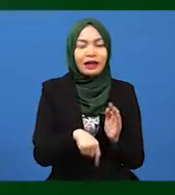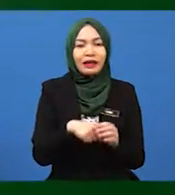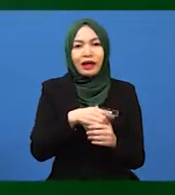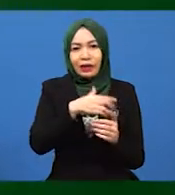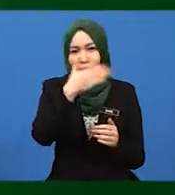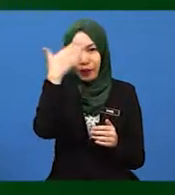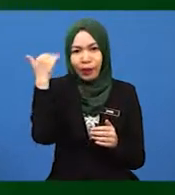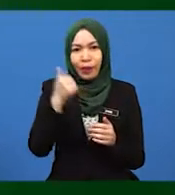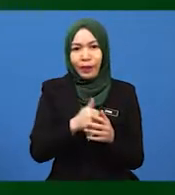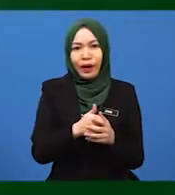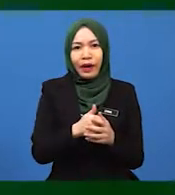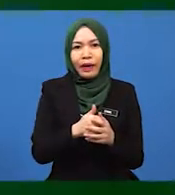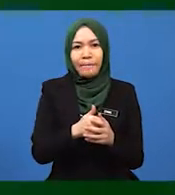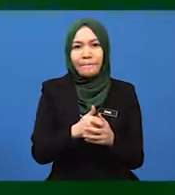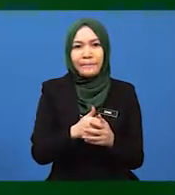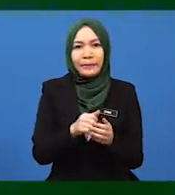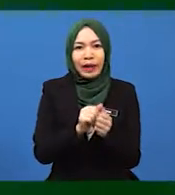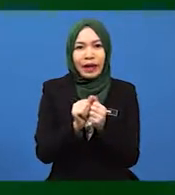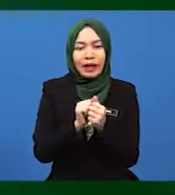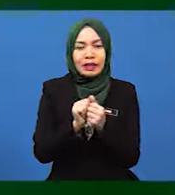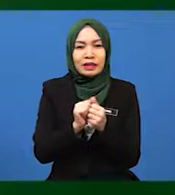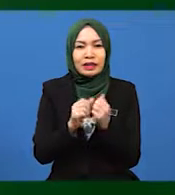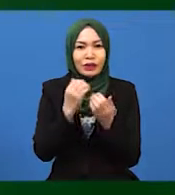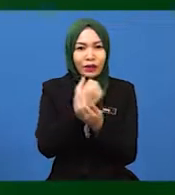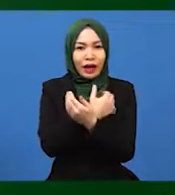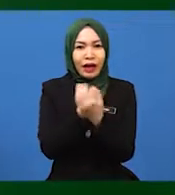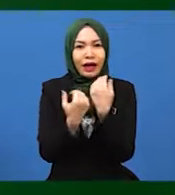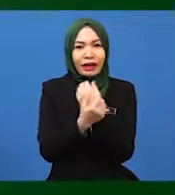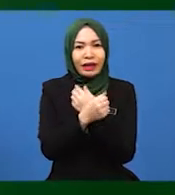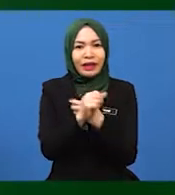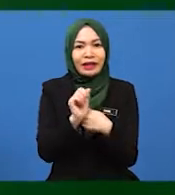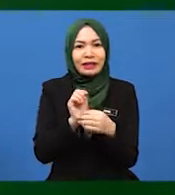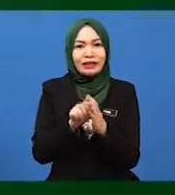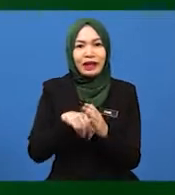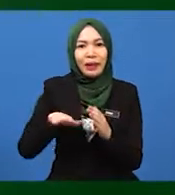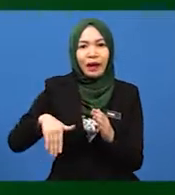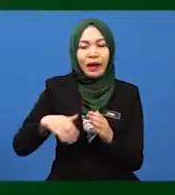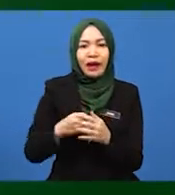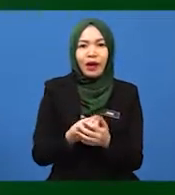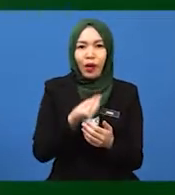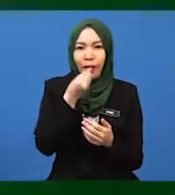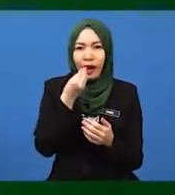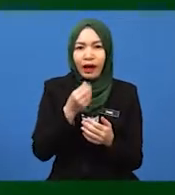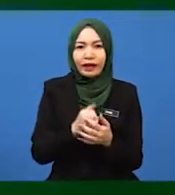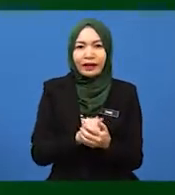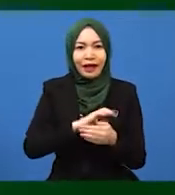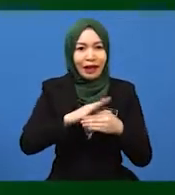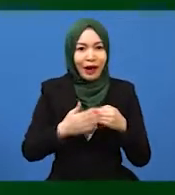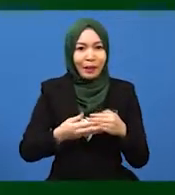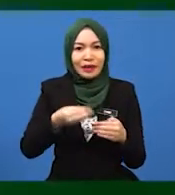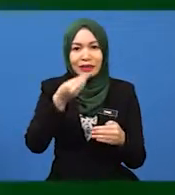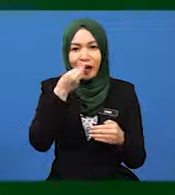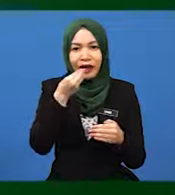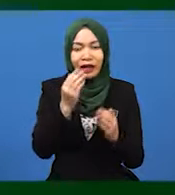lupa basuh tangan sebelum makan. Habis